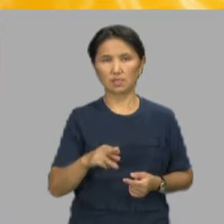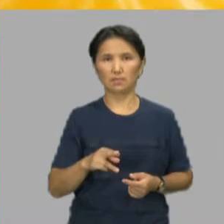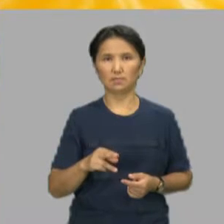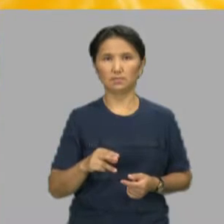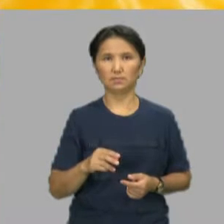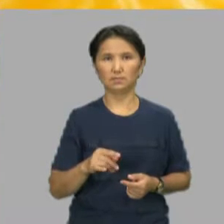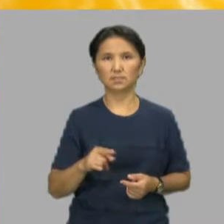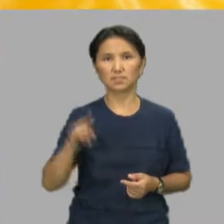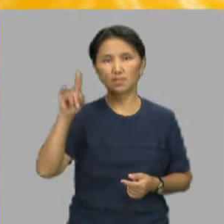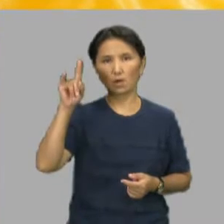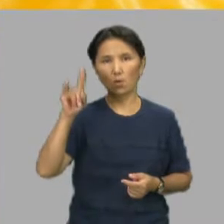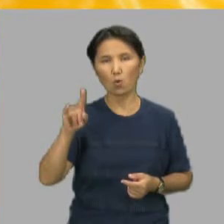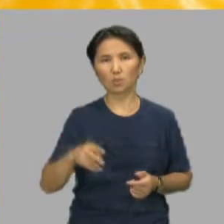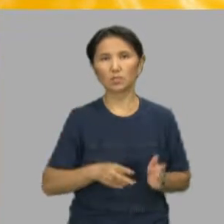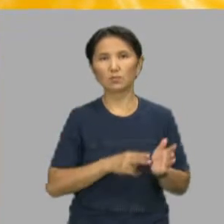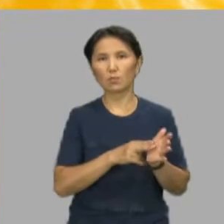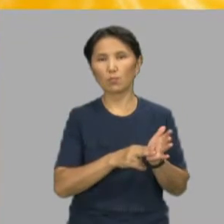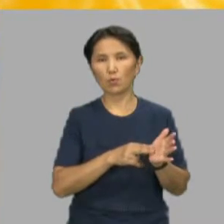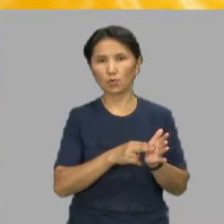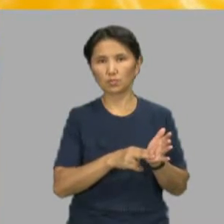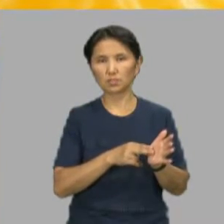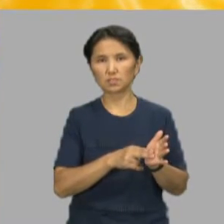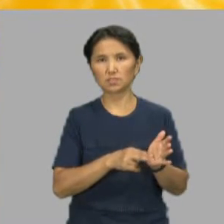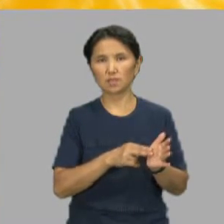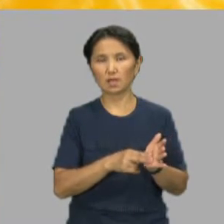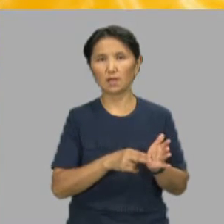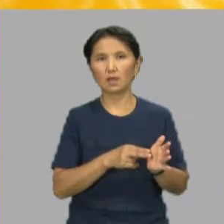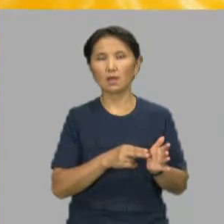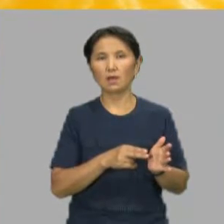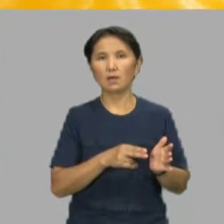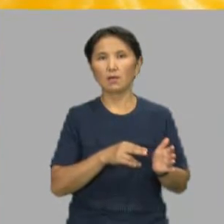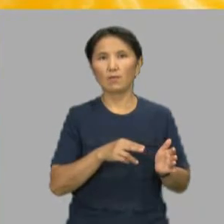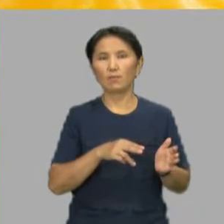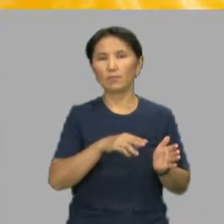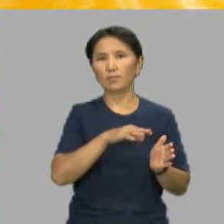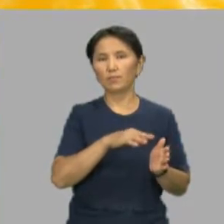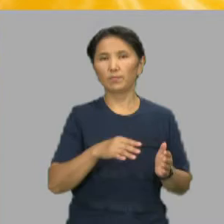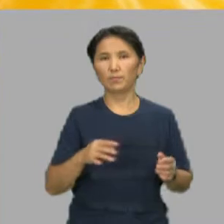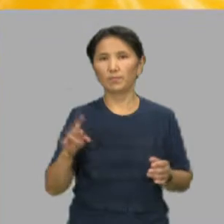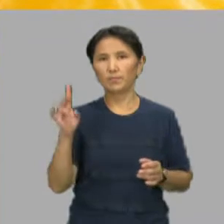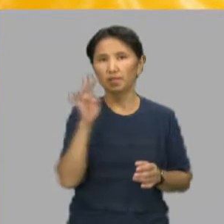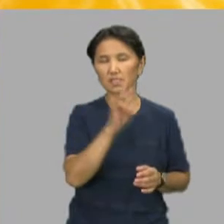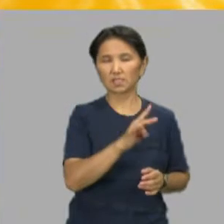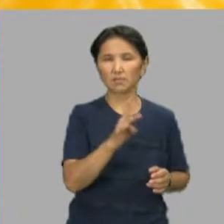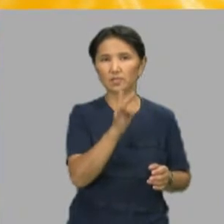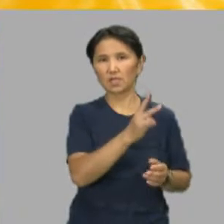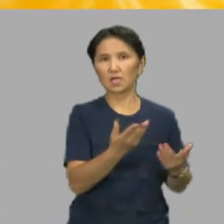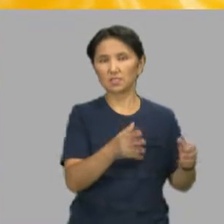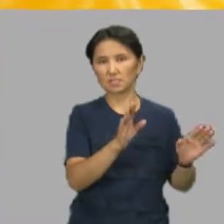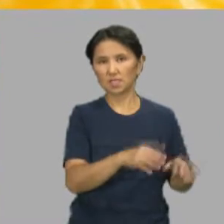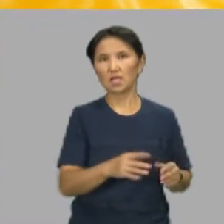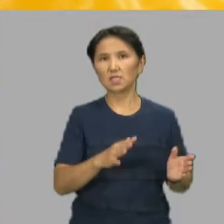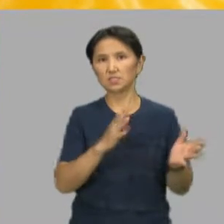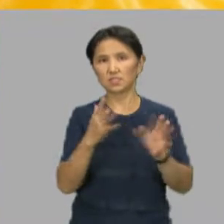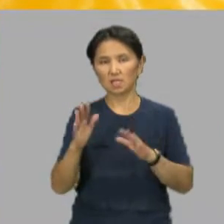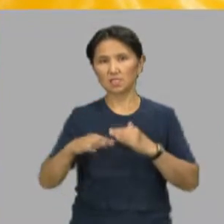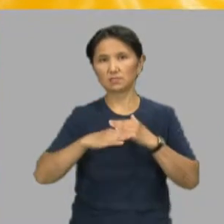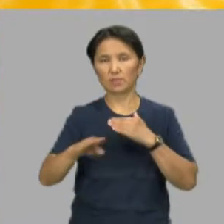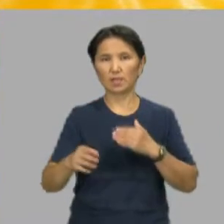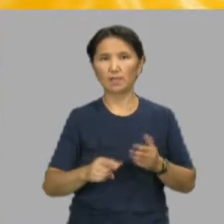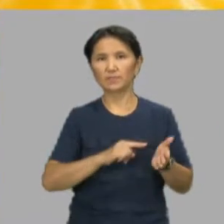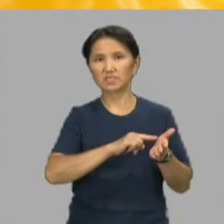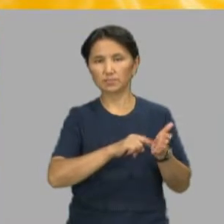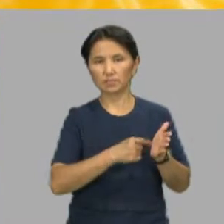За окнами поезда проносились лес, поля. Запятая